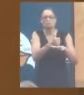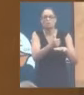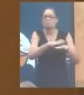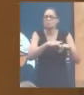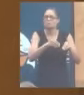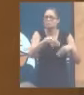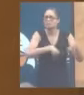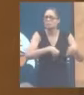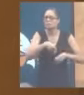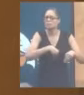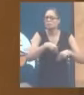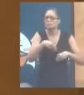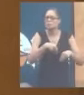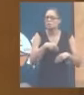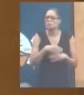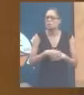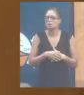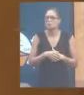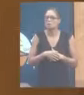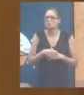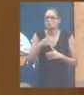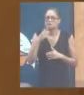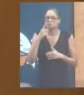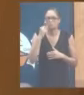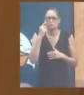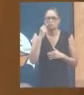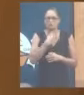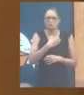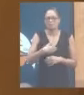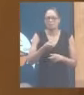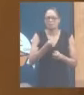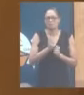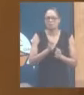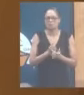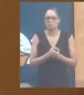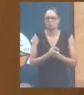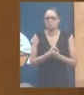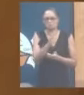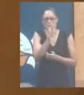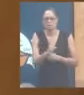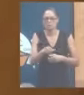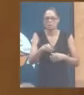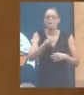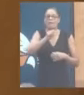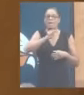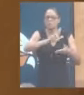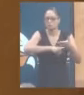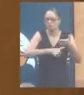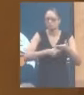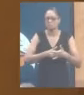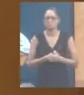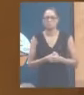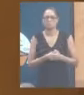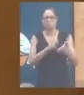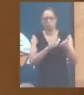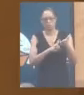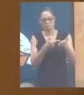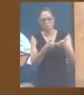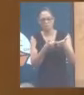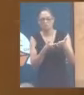contrat, monsieur le maire du Prêcheur. Le directeur a un contrat. Le contrat